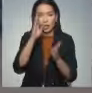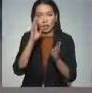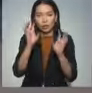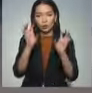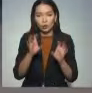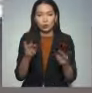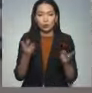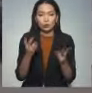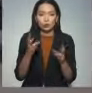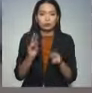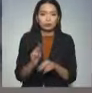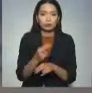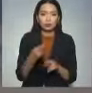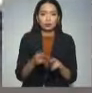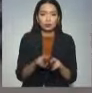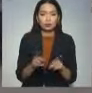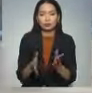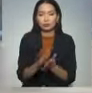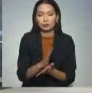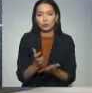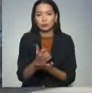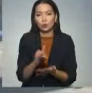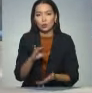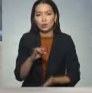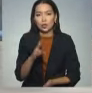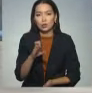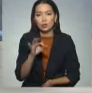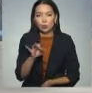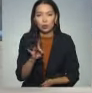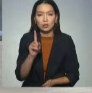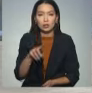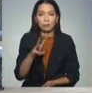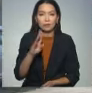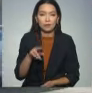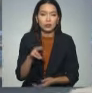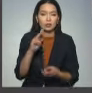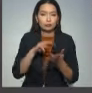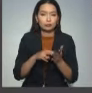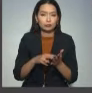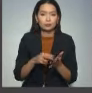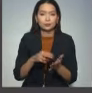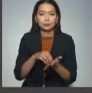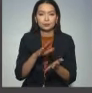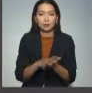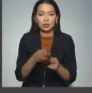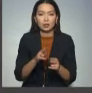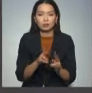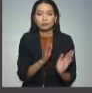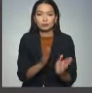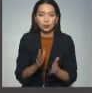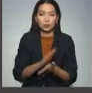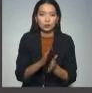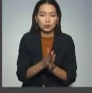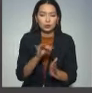кодексе нужна поправка, которая отменит утильсбор. Также МВД разрабатывает проект постановления, который определит порядок, условия и